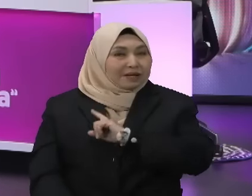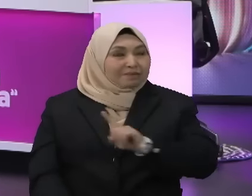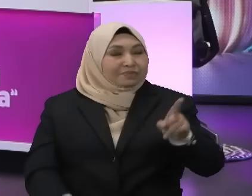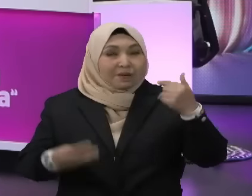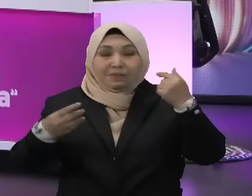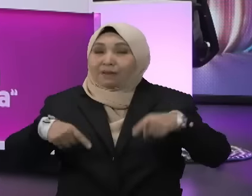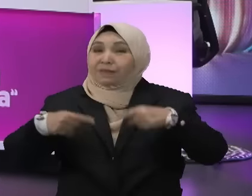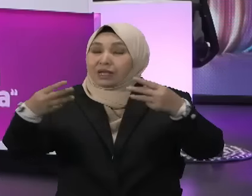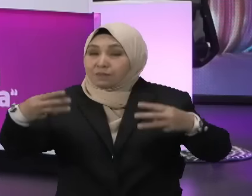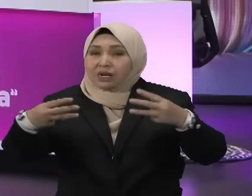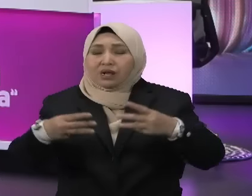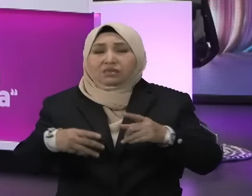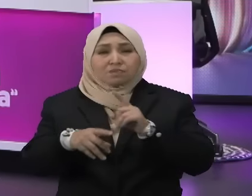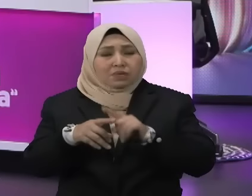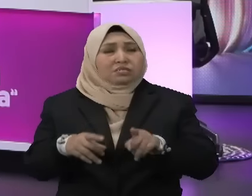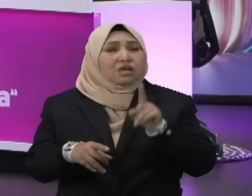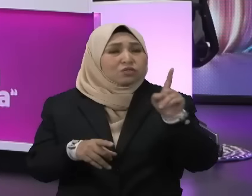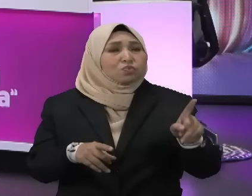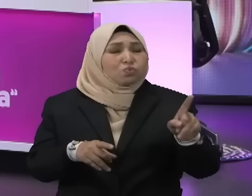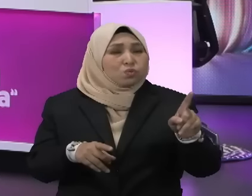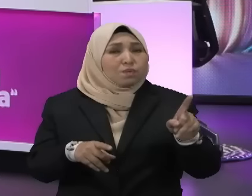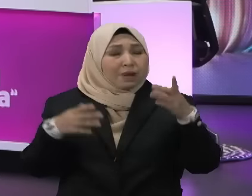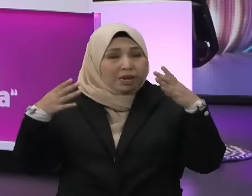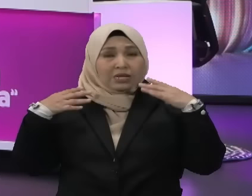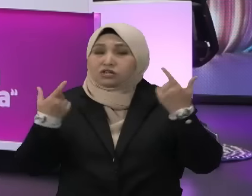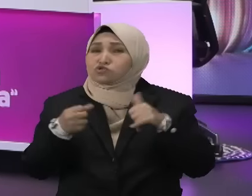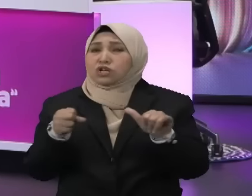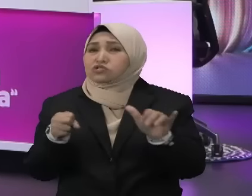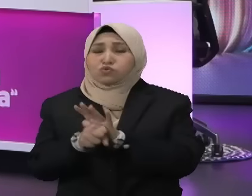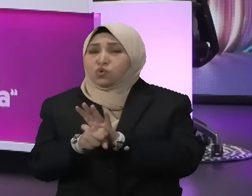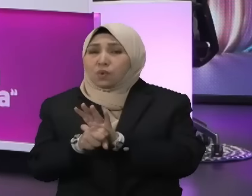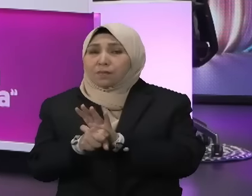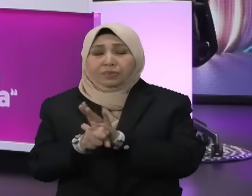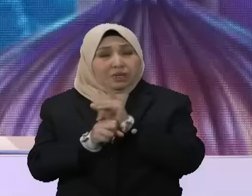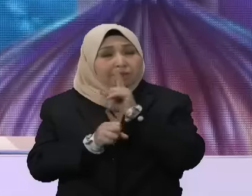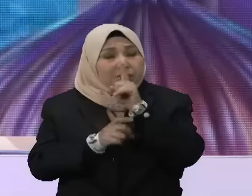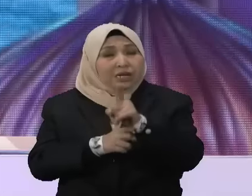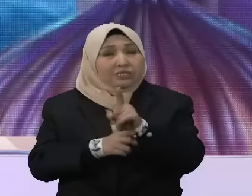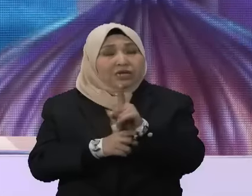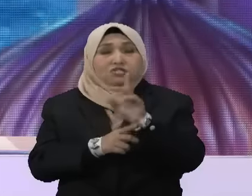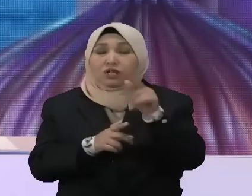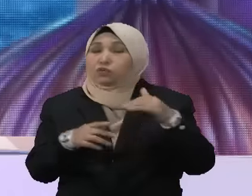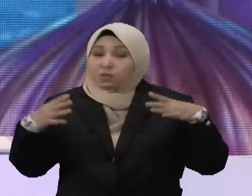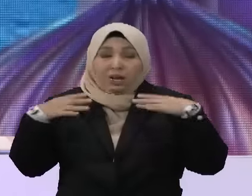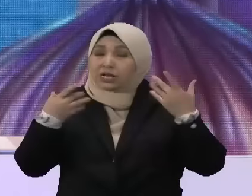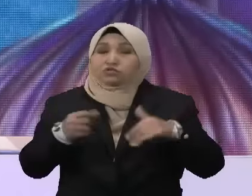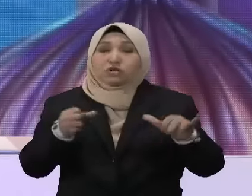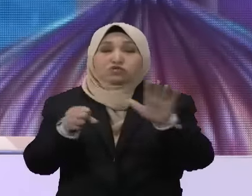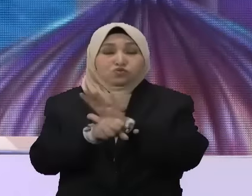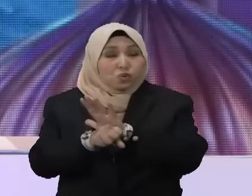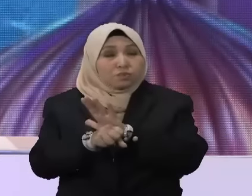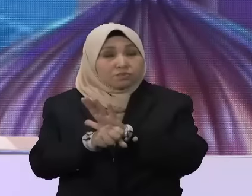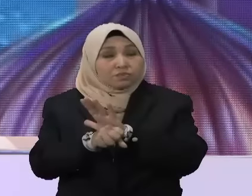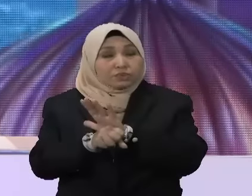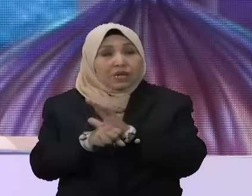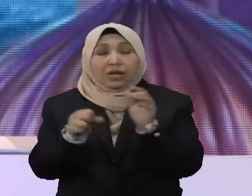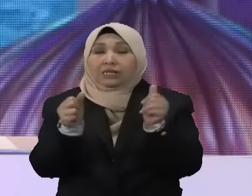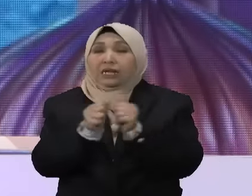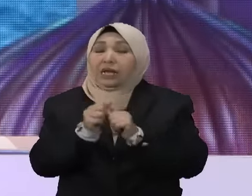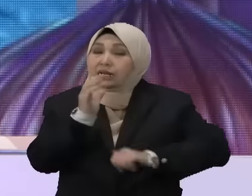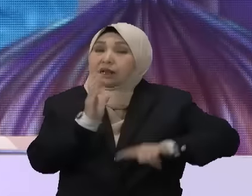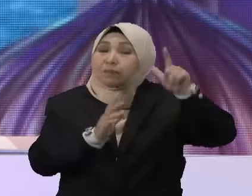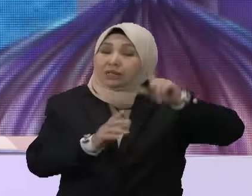berperang. Walhal, satu malaikat sudah cukup. Sebenarnya. Satu malaikat dah cukup sebenarnya. Dengan